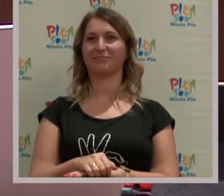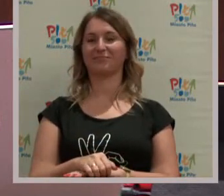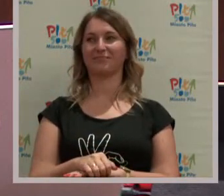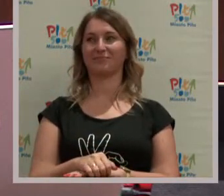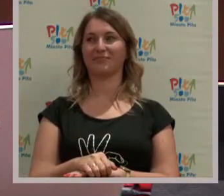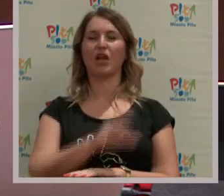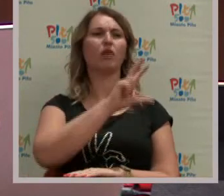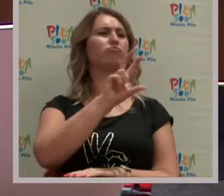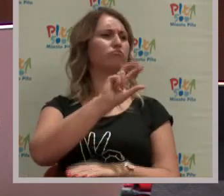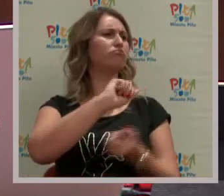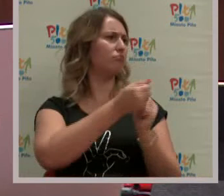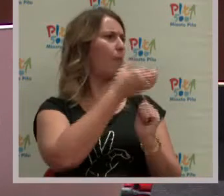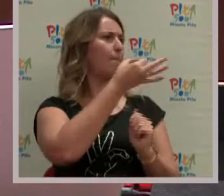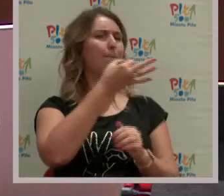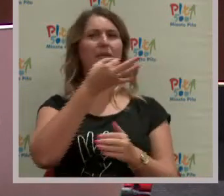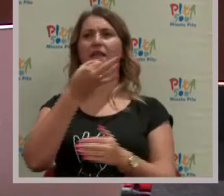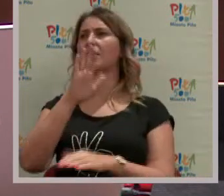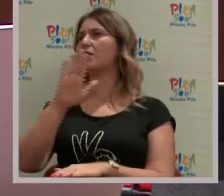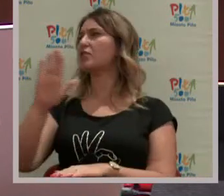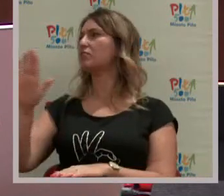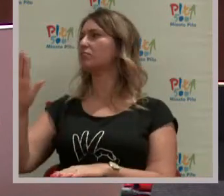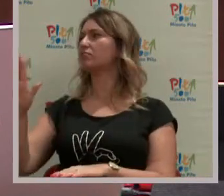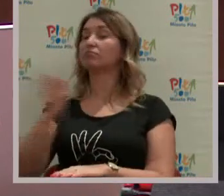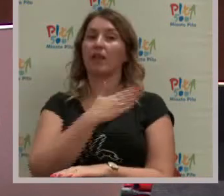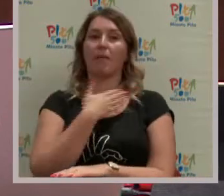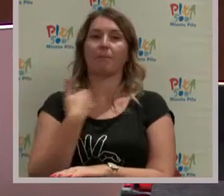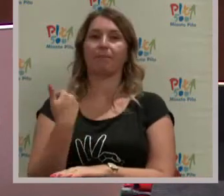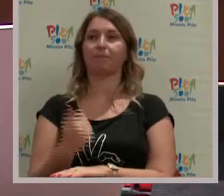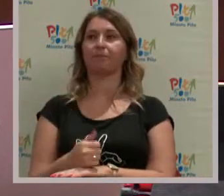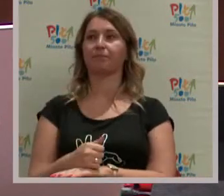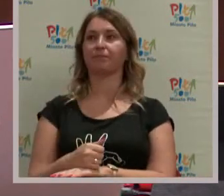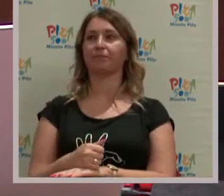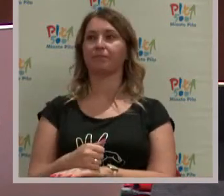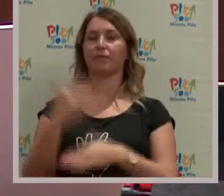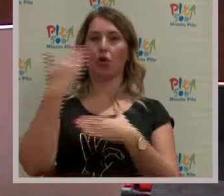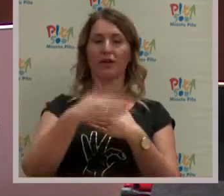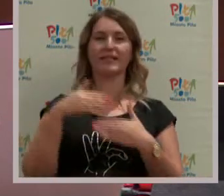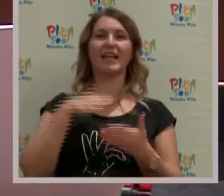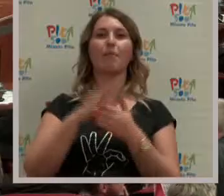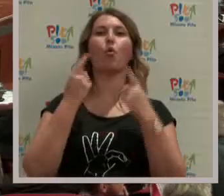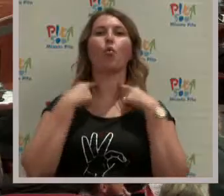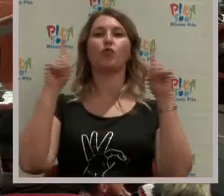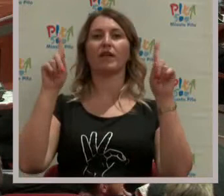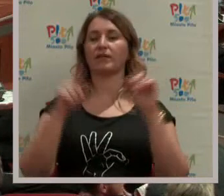czy ktoś z Pań i Panów Radnych chciałby jeszcze zabrać głos w tym punkcie nie dziękuję bardzo możemy zatem przystąpić do głosowania